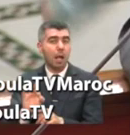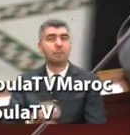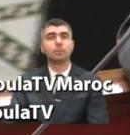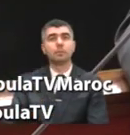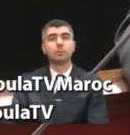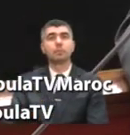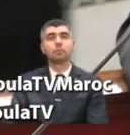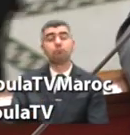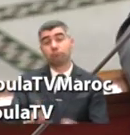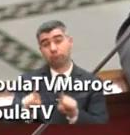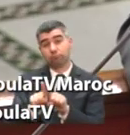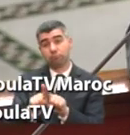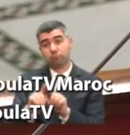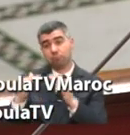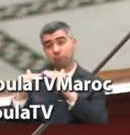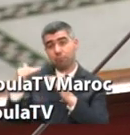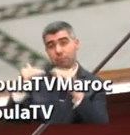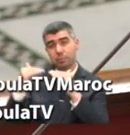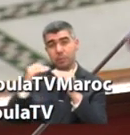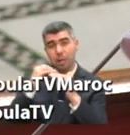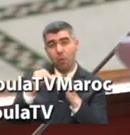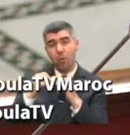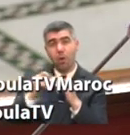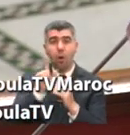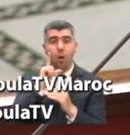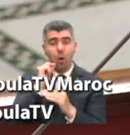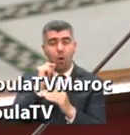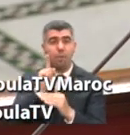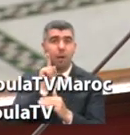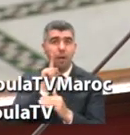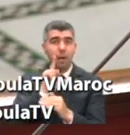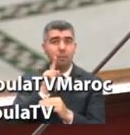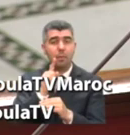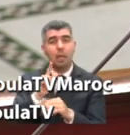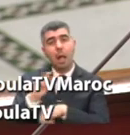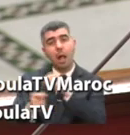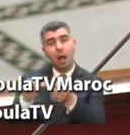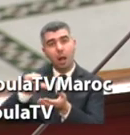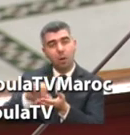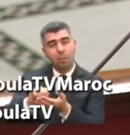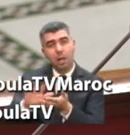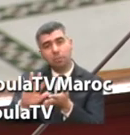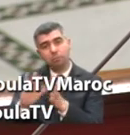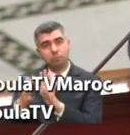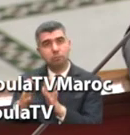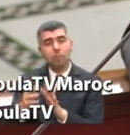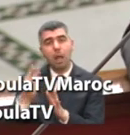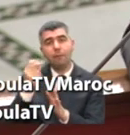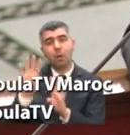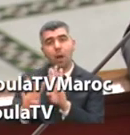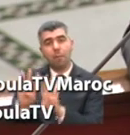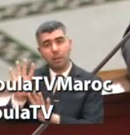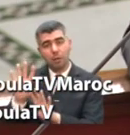بالنسبة للمؤشر المساواة بين الجنسين في التمدرس بالوسط القروي، انتقلات ما بين الموسمين الدراسيين